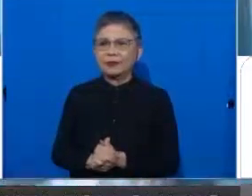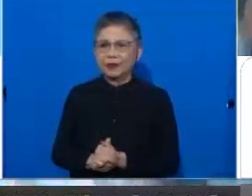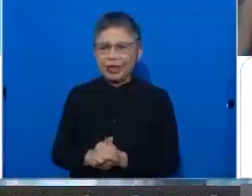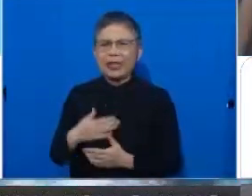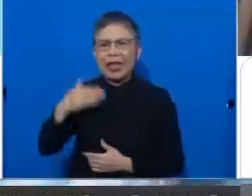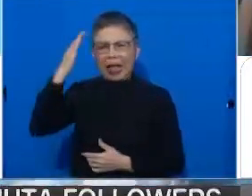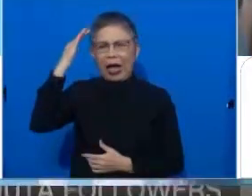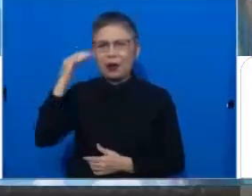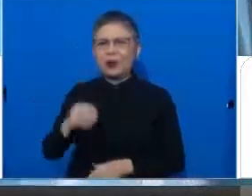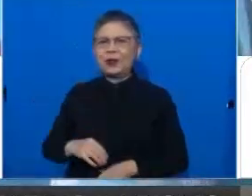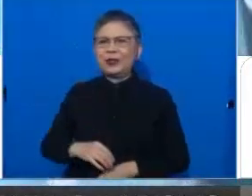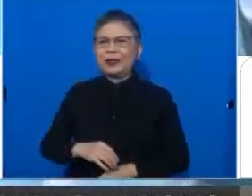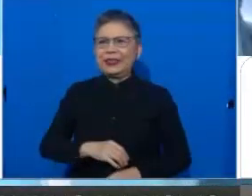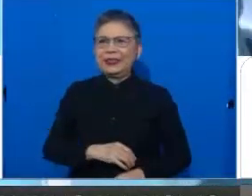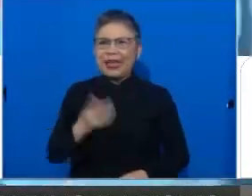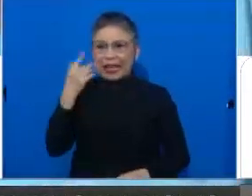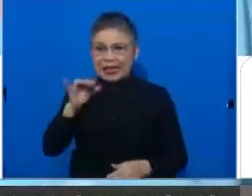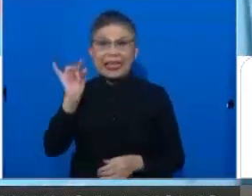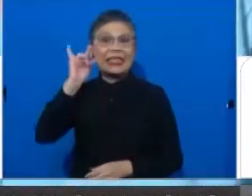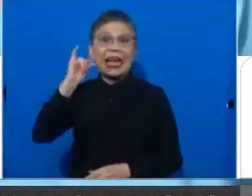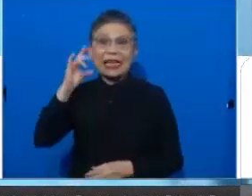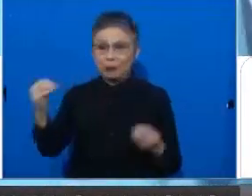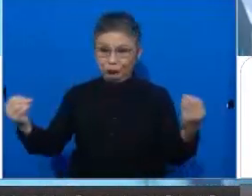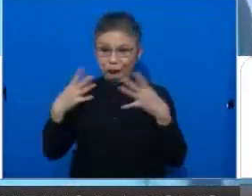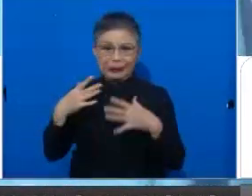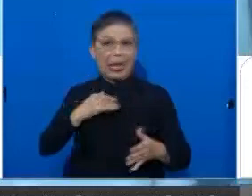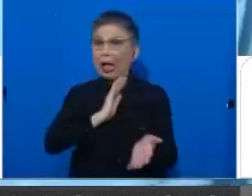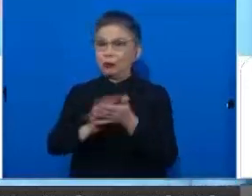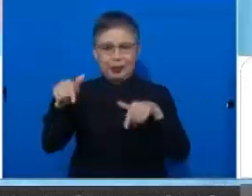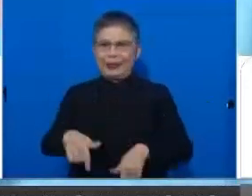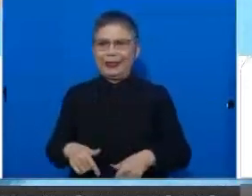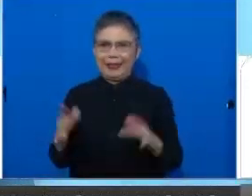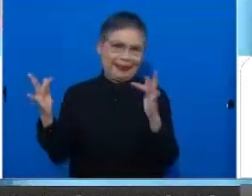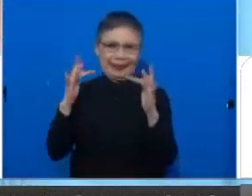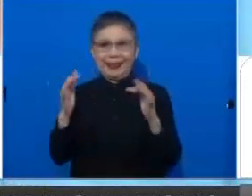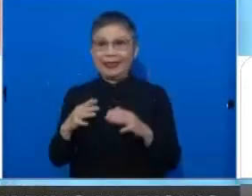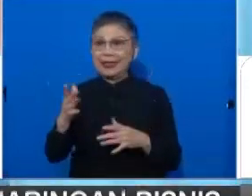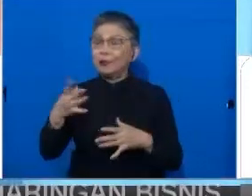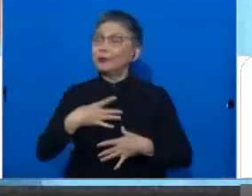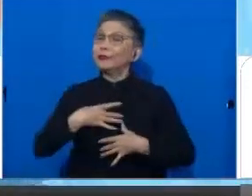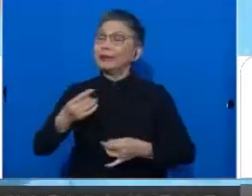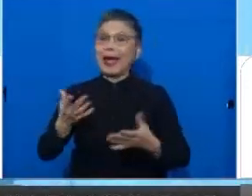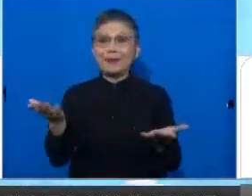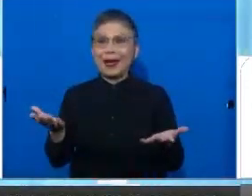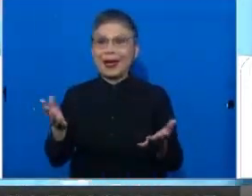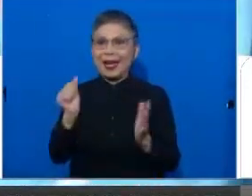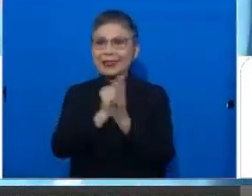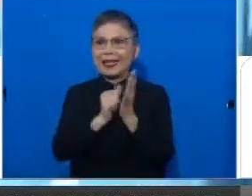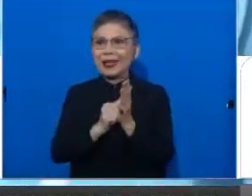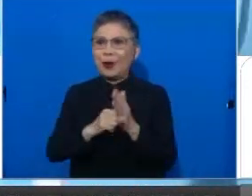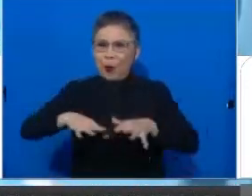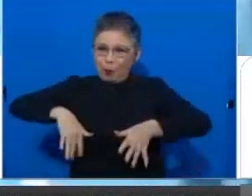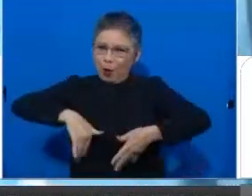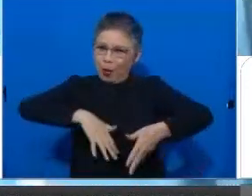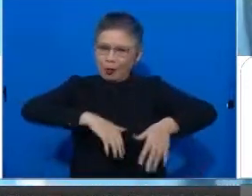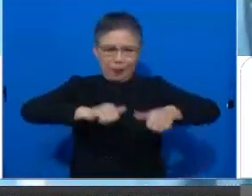Udah tahu infonya dari Instagram, jadi langsung sini lihat. Tadi apa yang menarik tadi yang dilihat dari acara ini? Pawainya sih